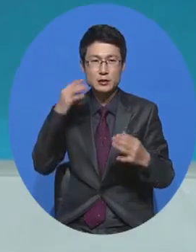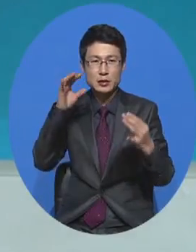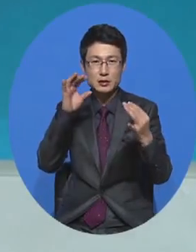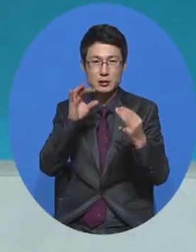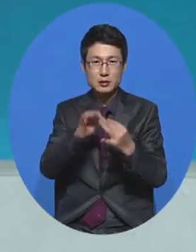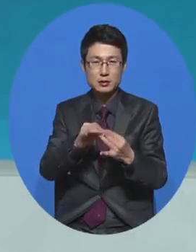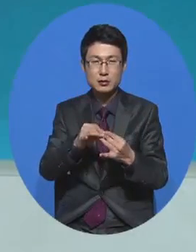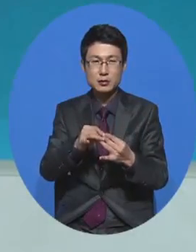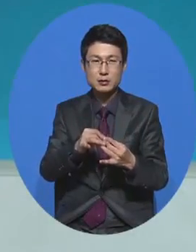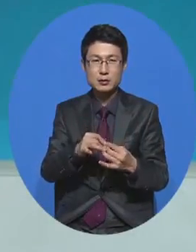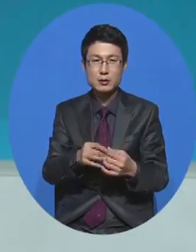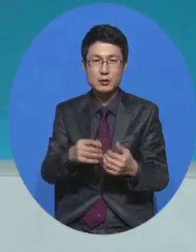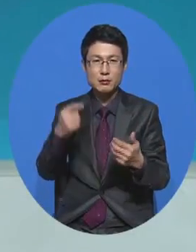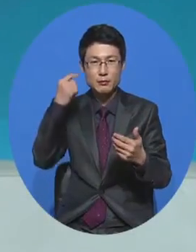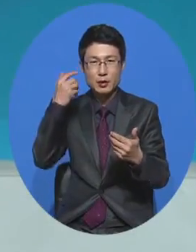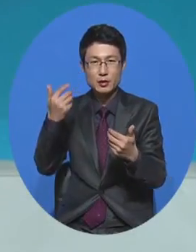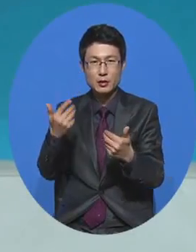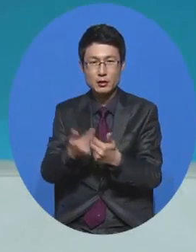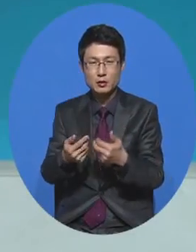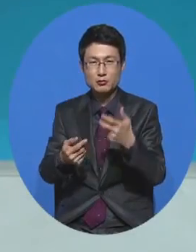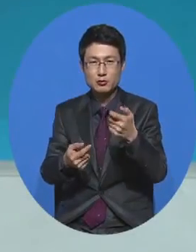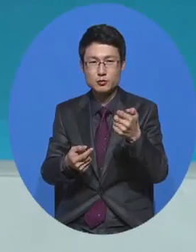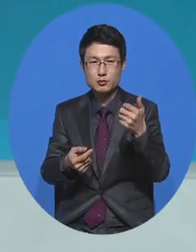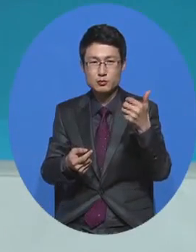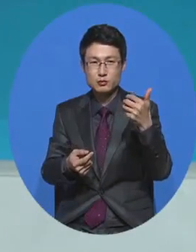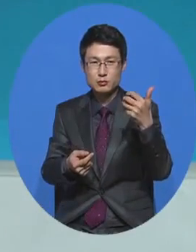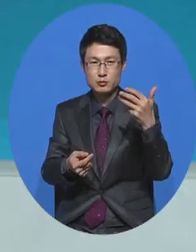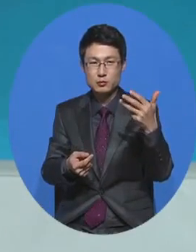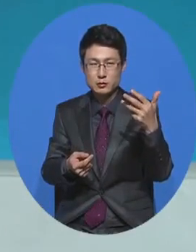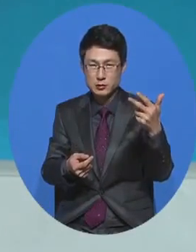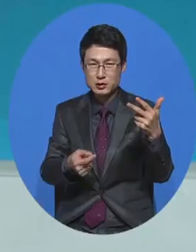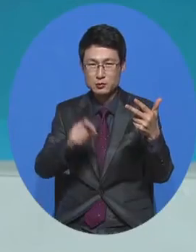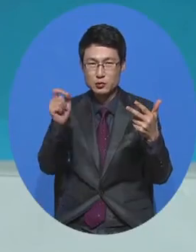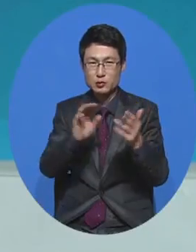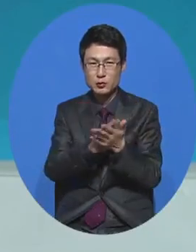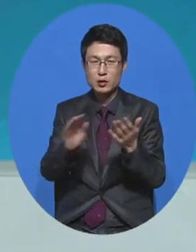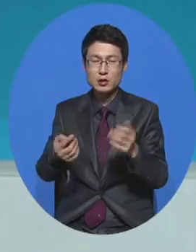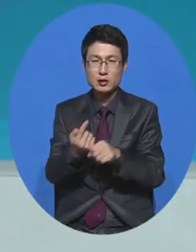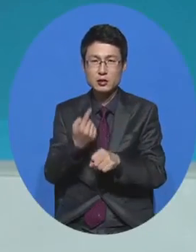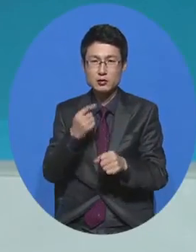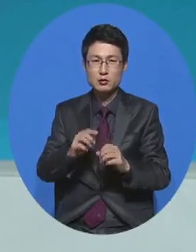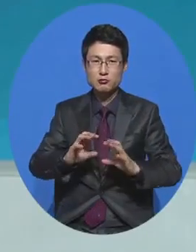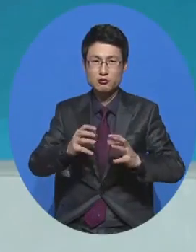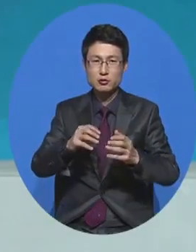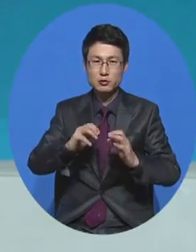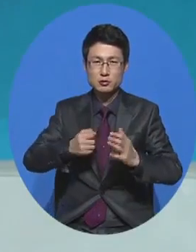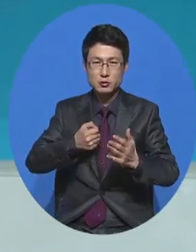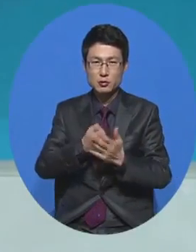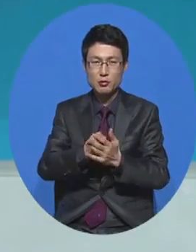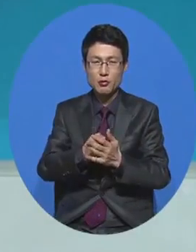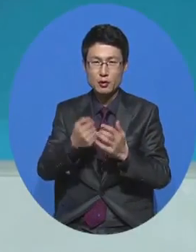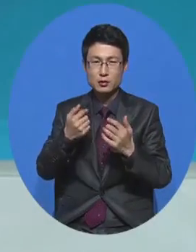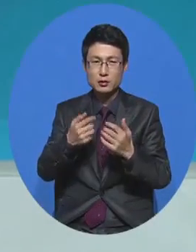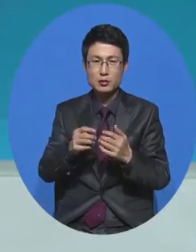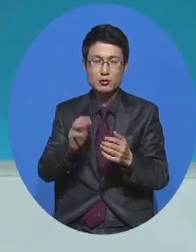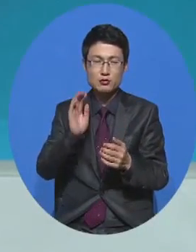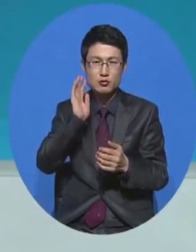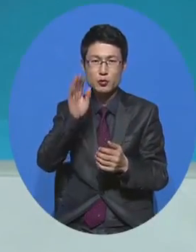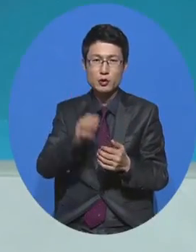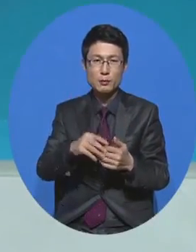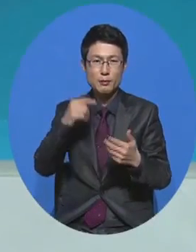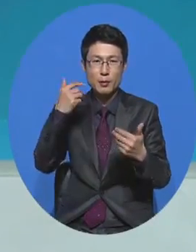27% 이 반대가 67% 했습니다 이것은 일 년 전에 국정 아 확정 고시 직후 보다